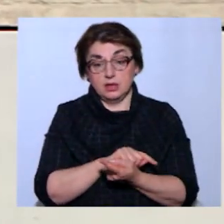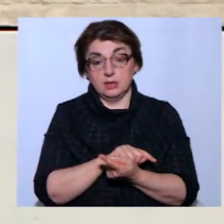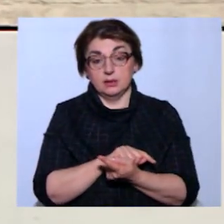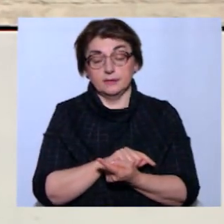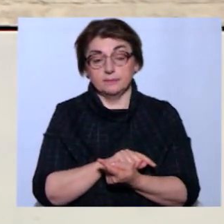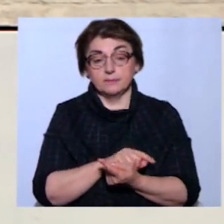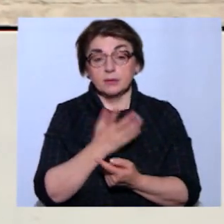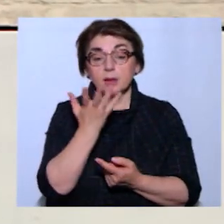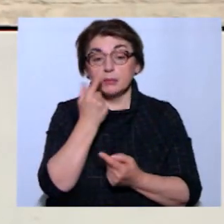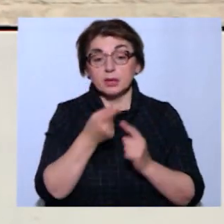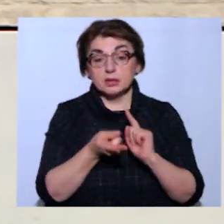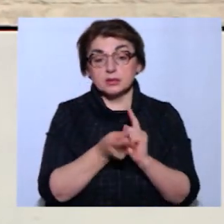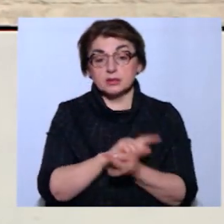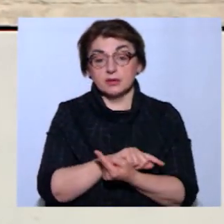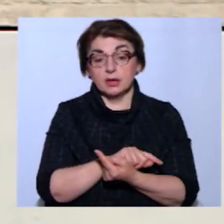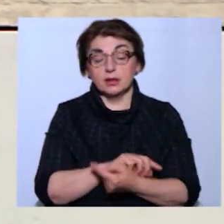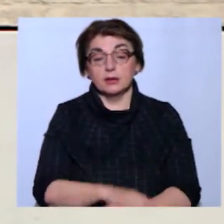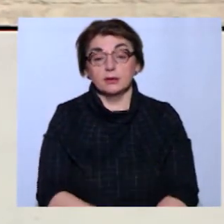ჩავწეროთ